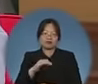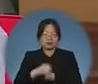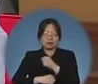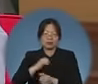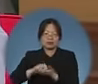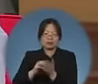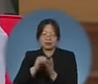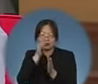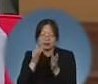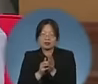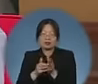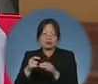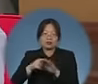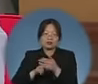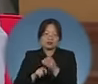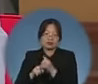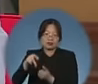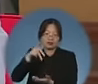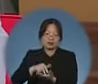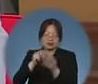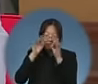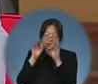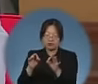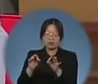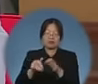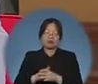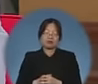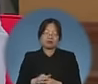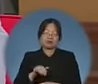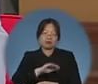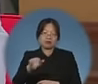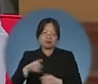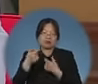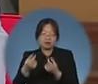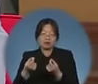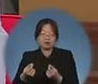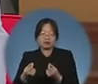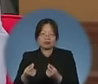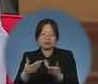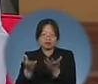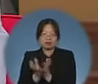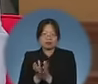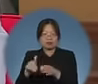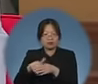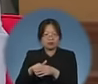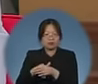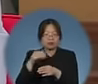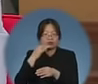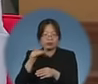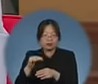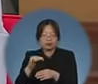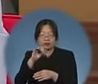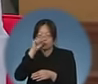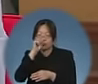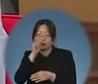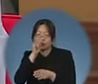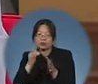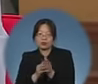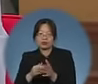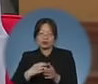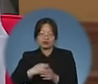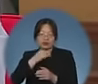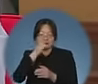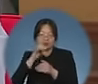자유도도 있지만 또 좀 더 심리학적으로 말씀을 드리면 우리와 같이 되게 어떤 집단주의 문화가 물론 장점도 있어요. 우리 어떤